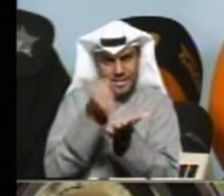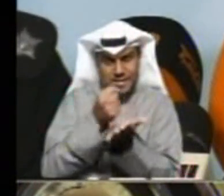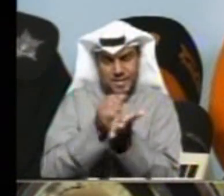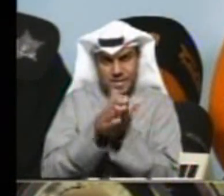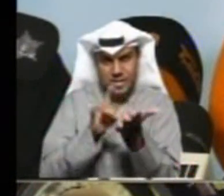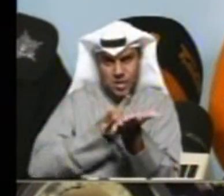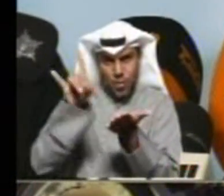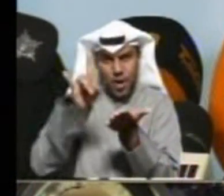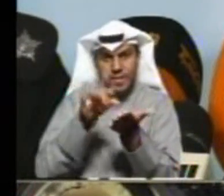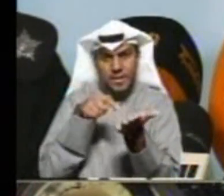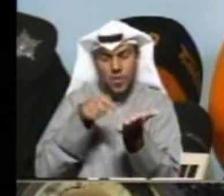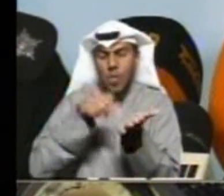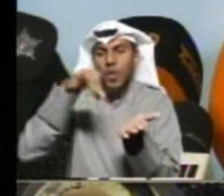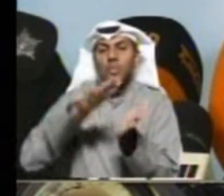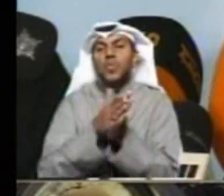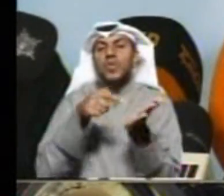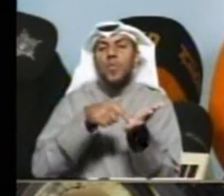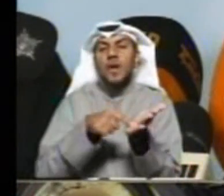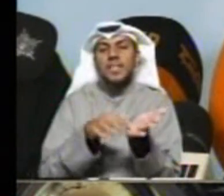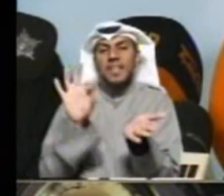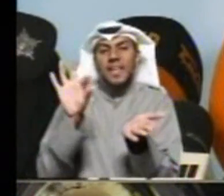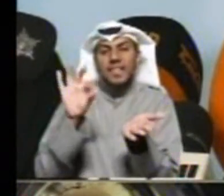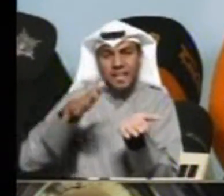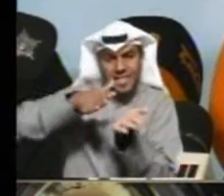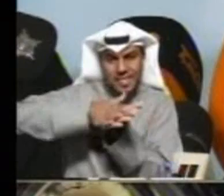اللي نقدر نقول القرار